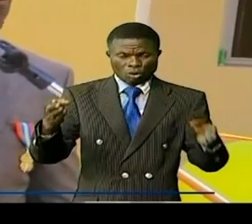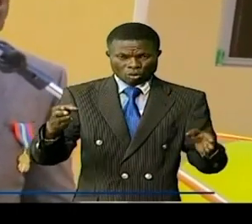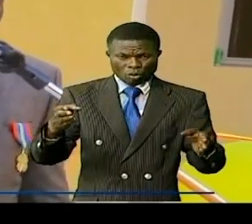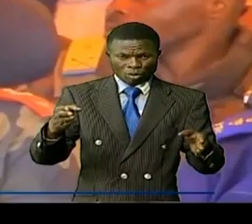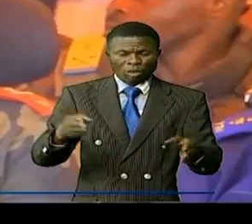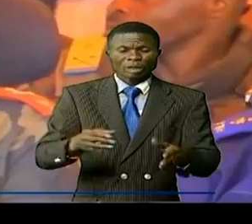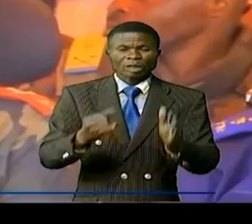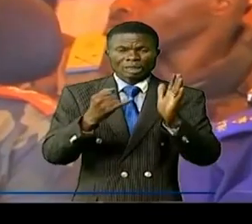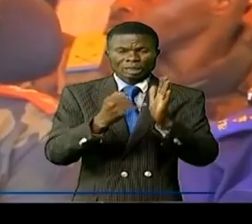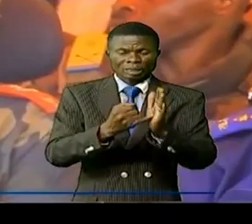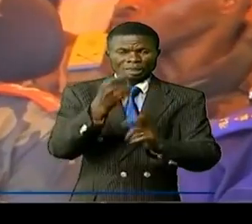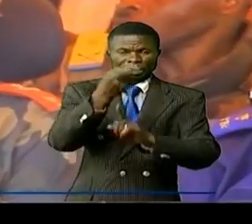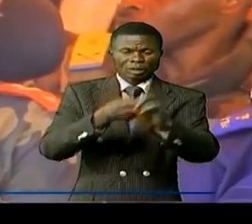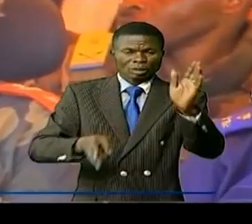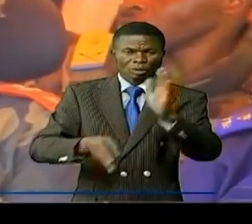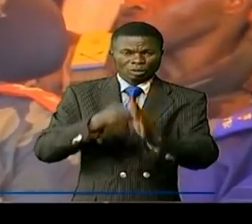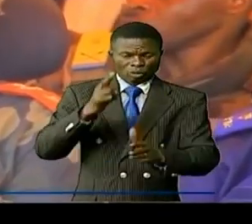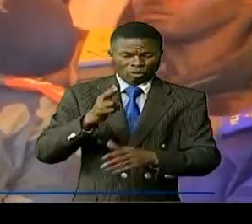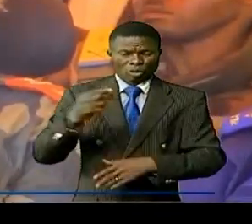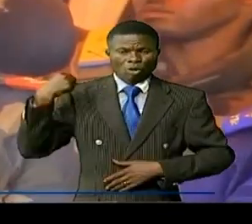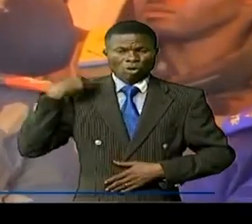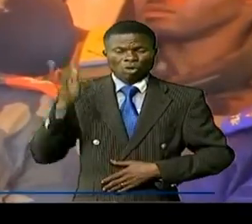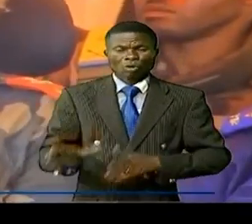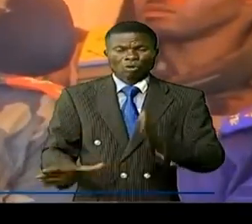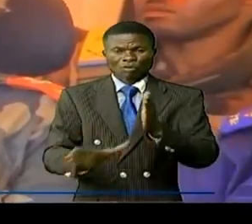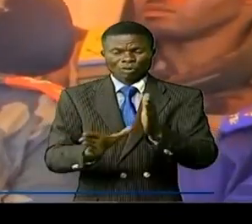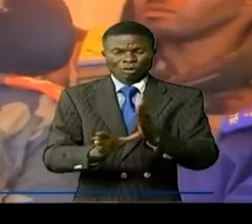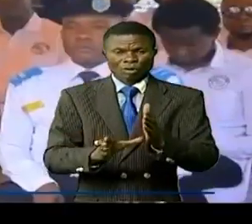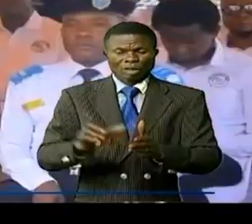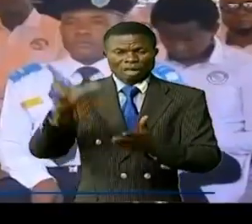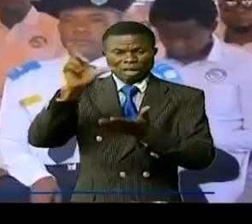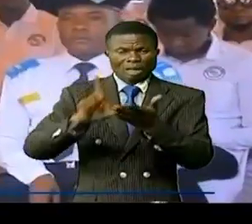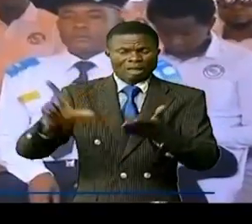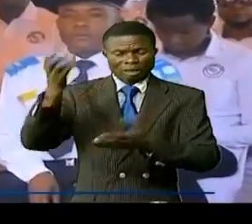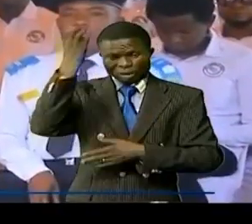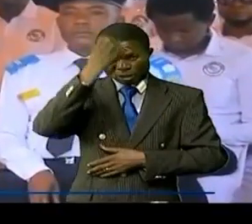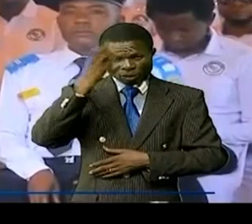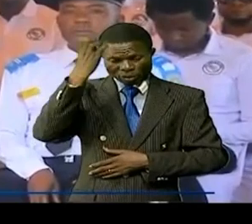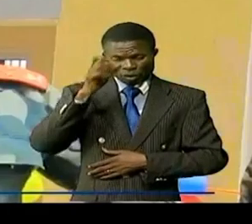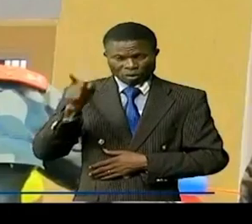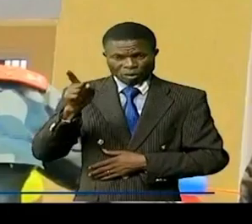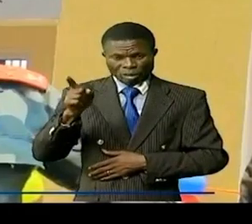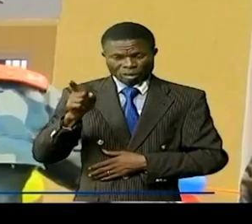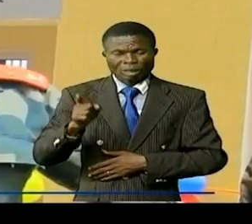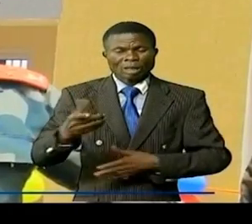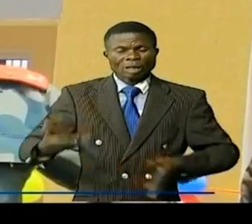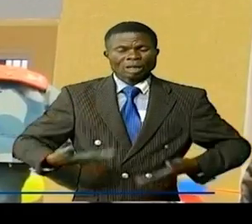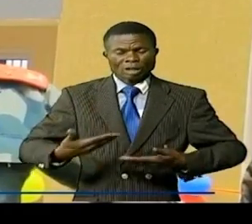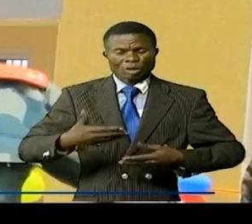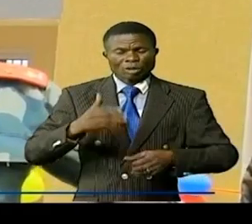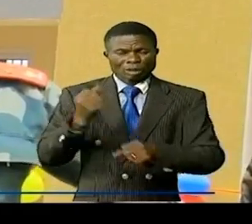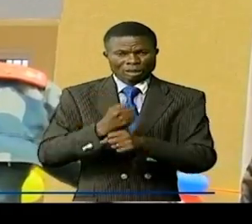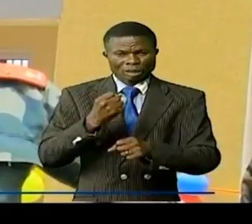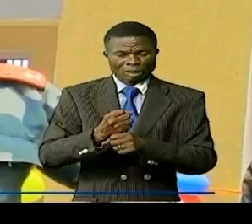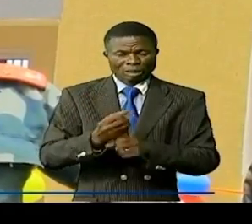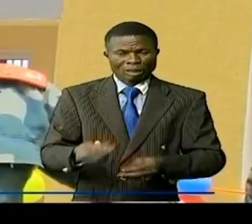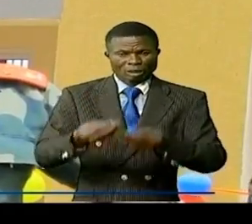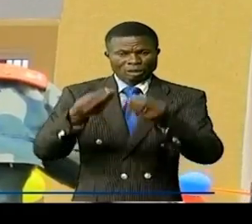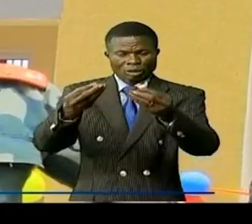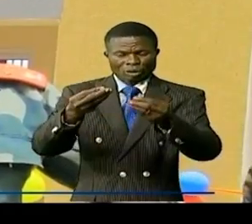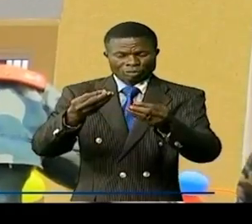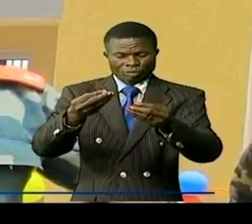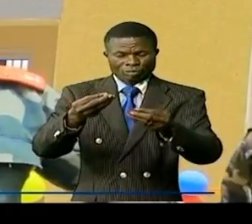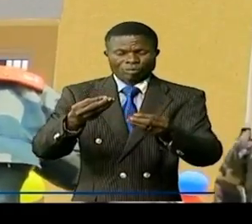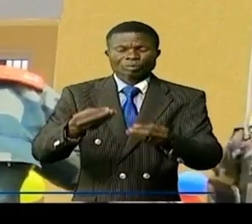ce samedi par le gouvernement militaire de l'Ituri, le lieutenant général Luboyankachama Johnny, qui a salué cette œuvre qui vient redorer l'image de